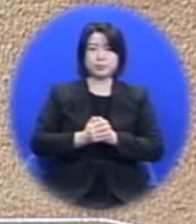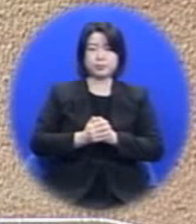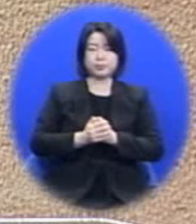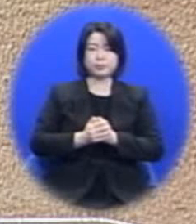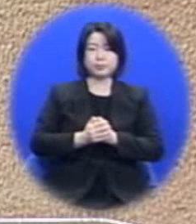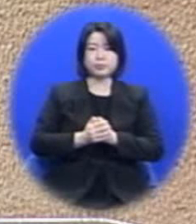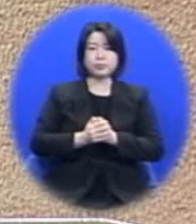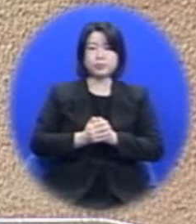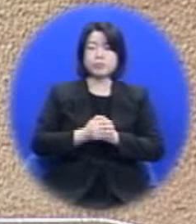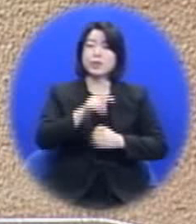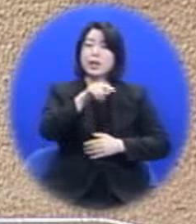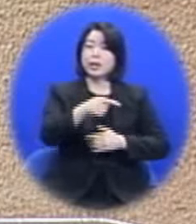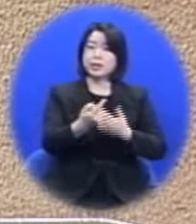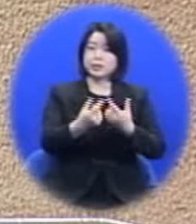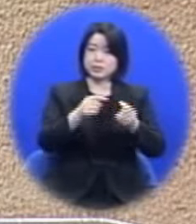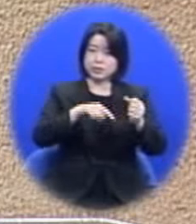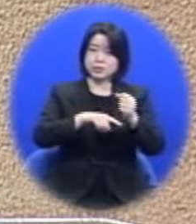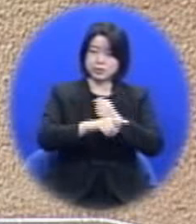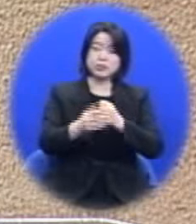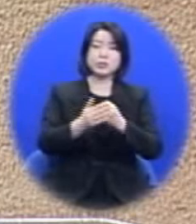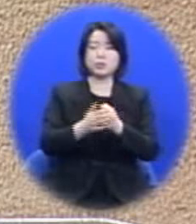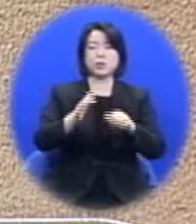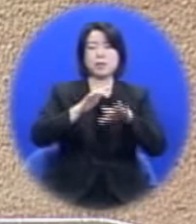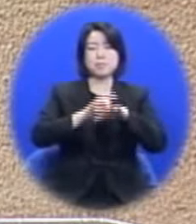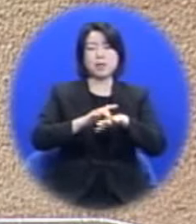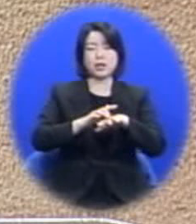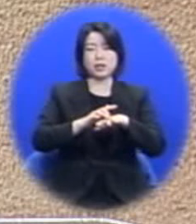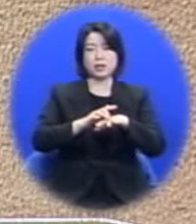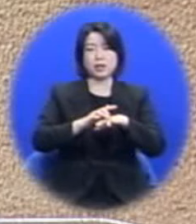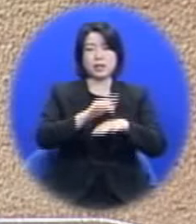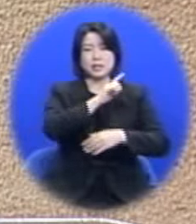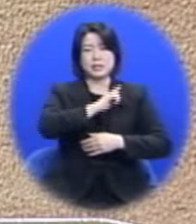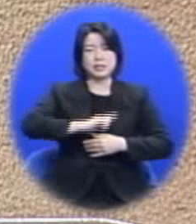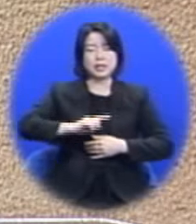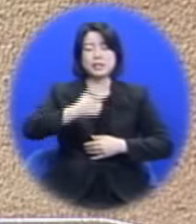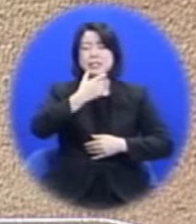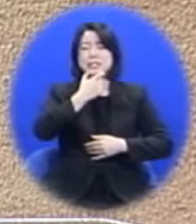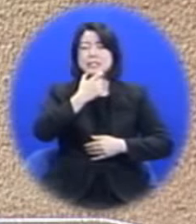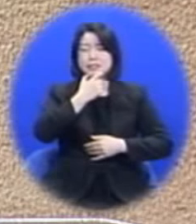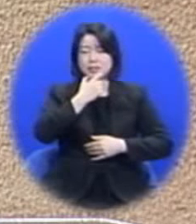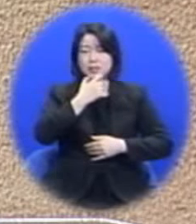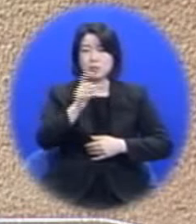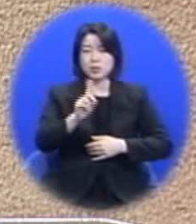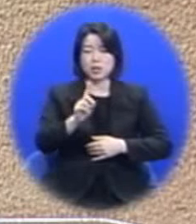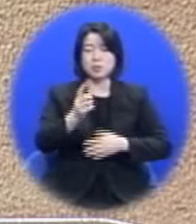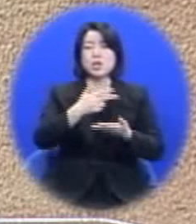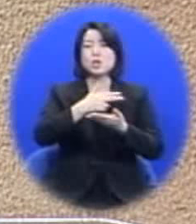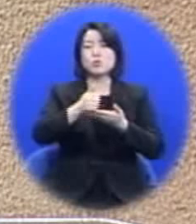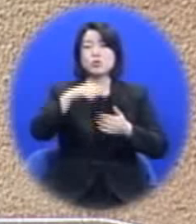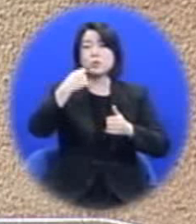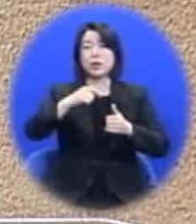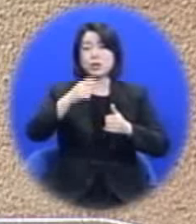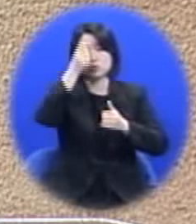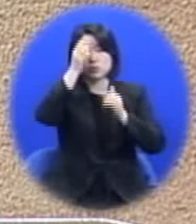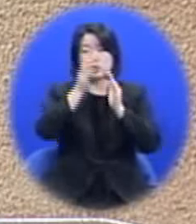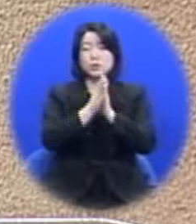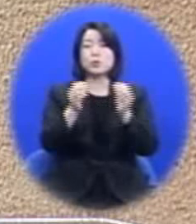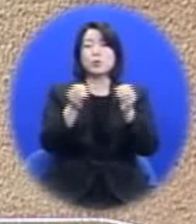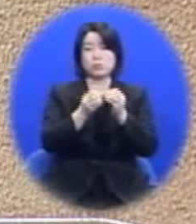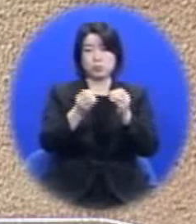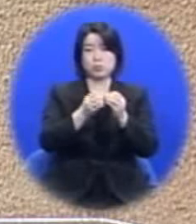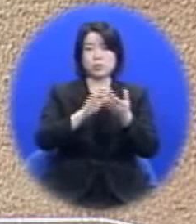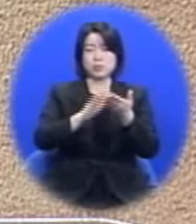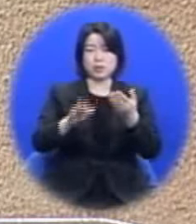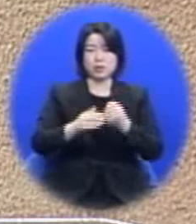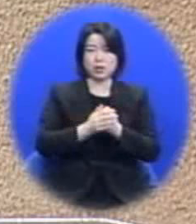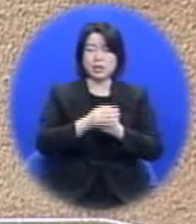여러분, 그런 뜻에서 마귀가 제일 싫어하는게 주기도문이에요. 주기도문을 제대로 우리가 기도하면